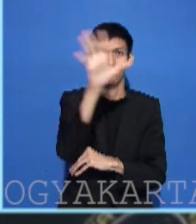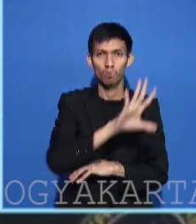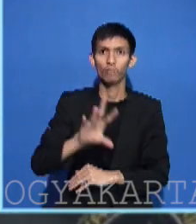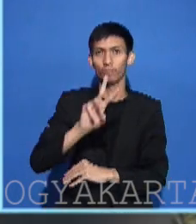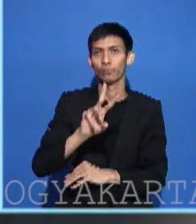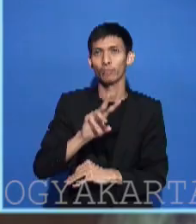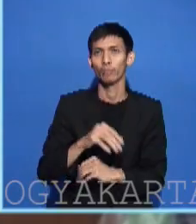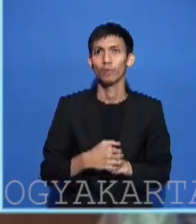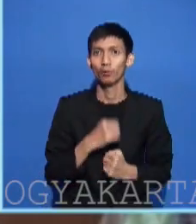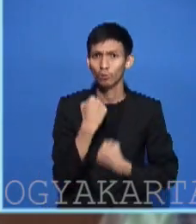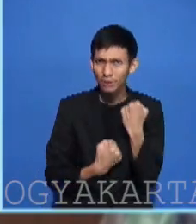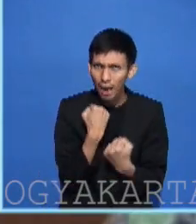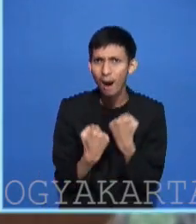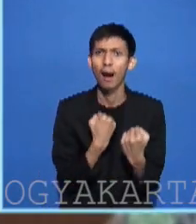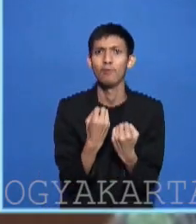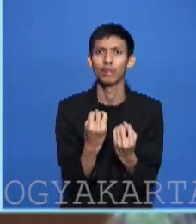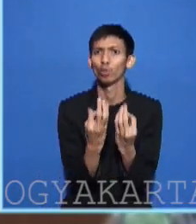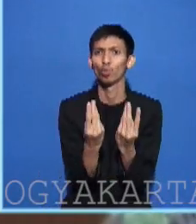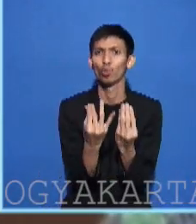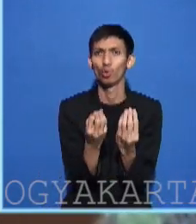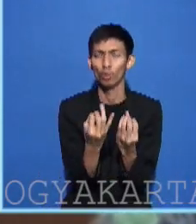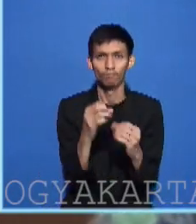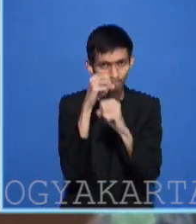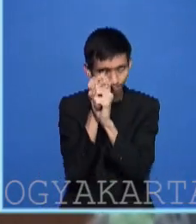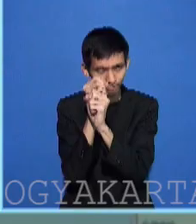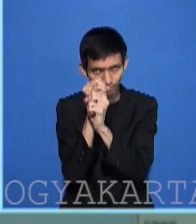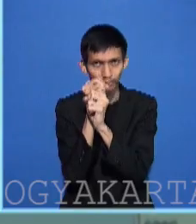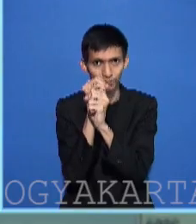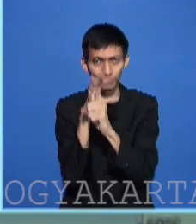melakukan rukyatul hilal. Demikian Malko Laras dari Bantul melaporkan.